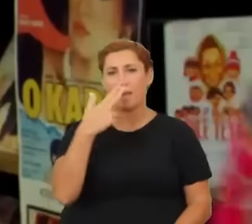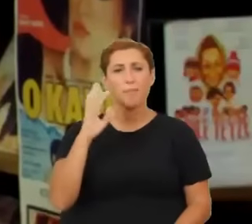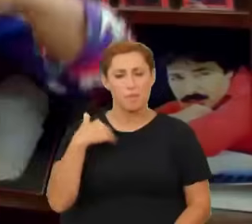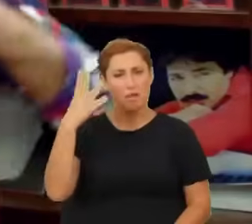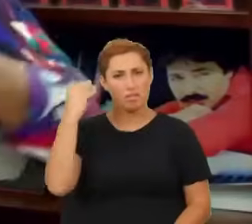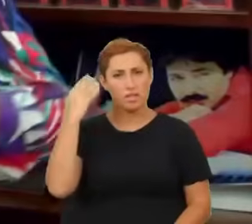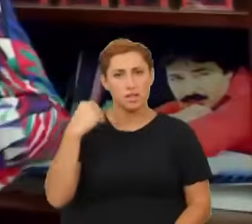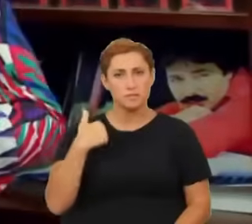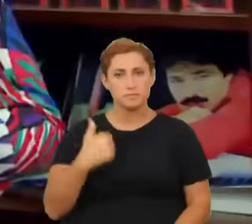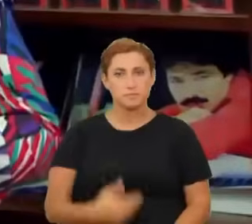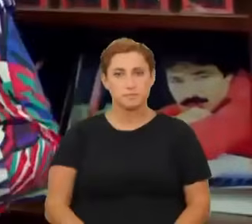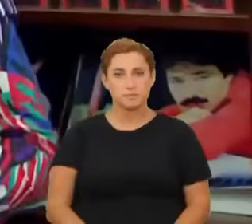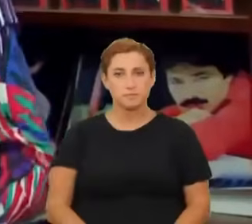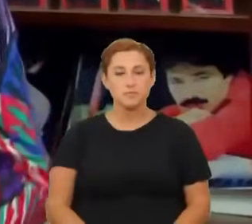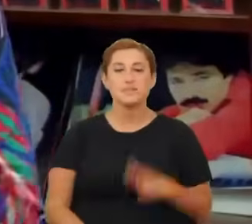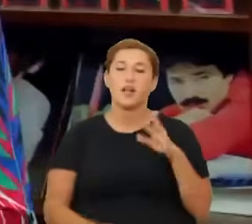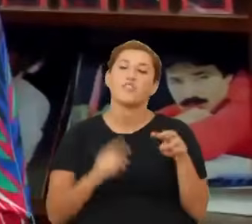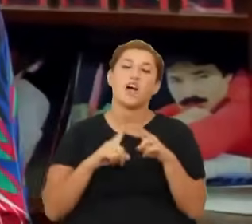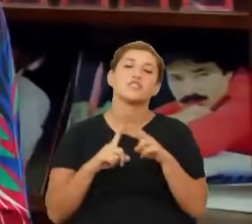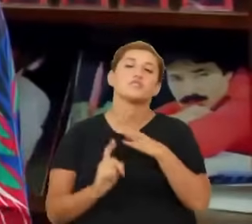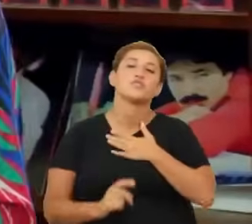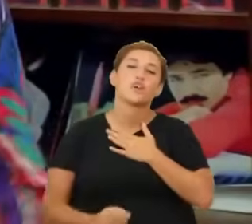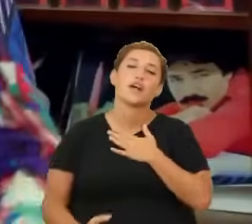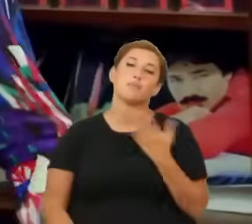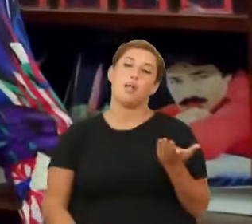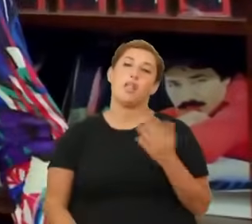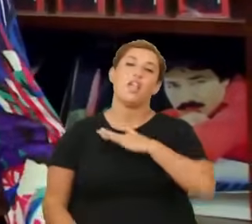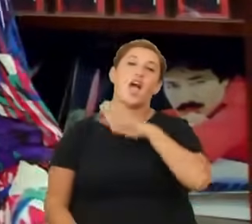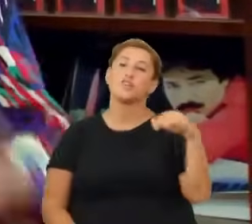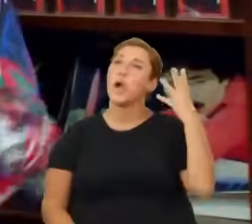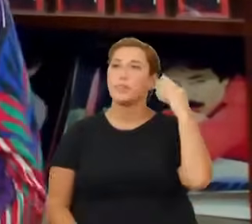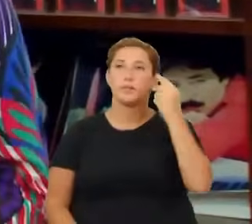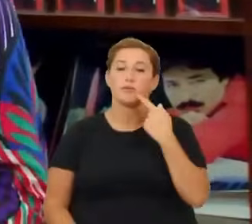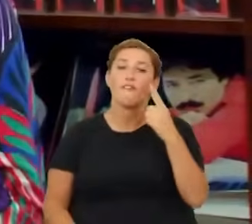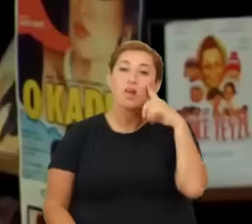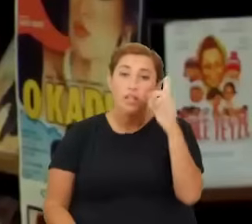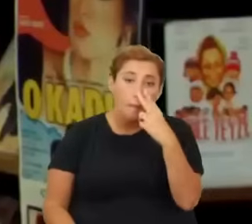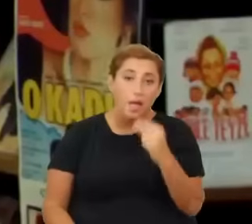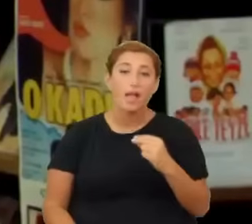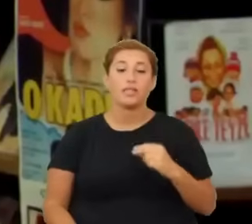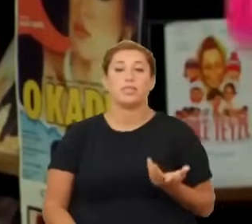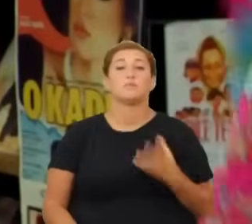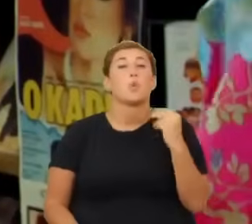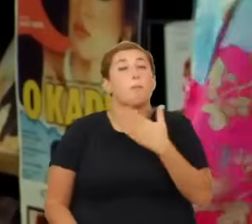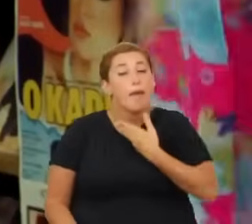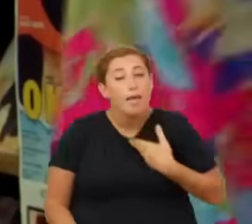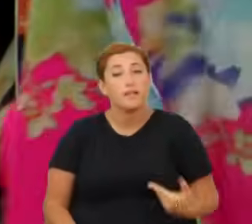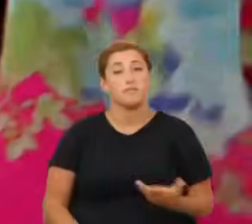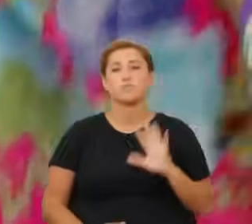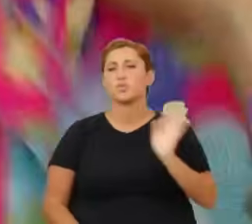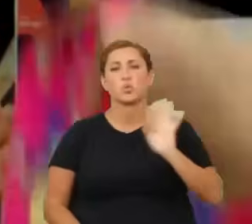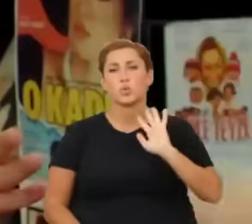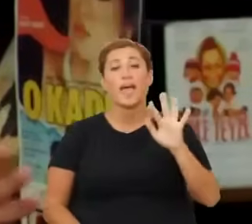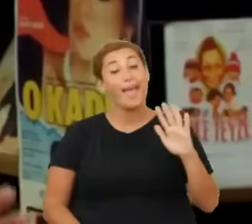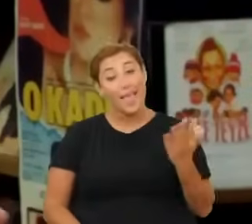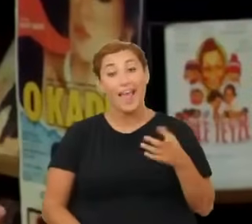beğenmedin, anladım ben. Anladım ya ben. Nazlı canım, Allah Allah, her şeyi de anlıyorsun. Vallahi beğendim, ömür törpüm, çok beğendim ya. Yok